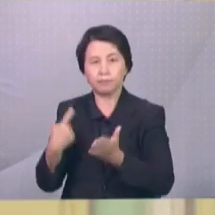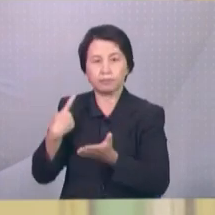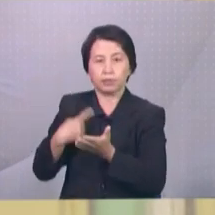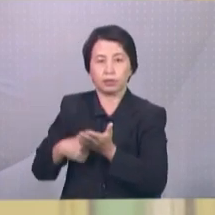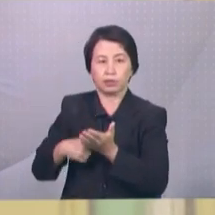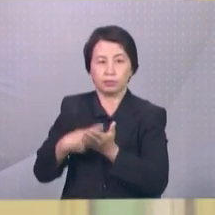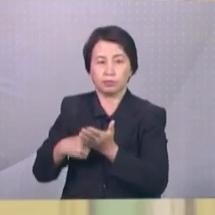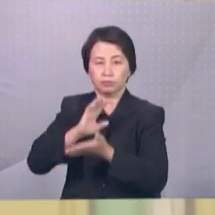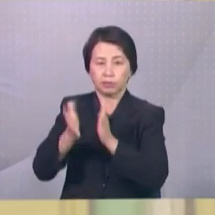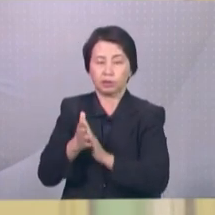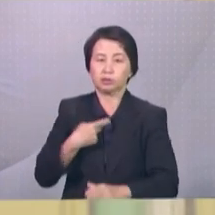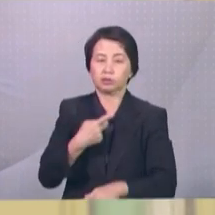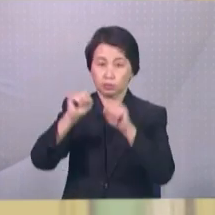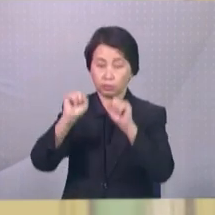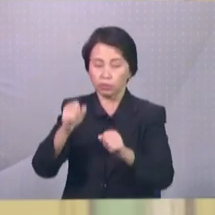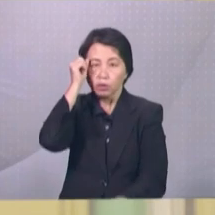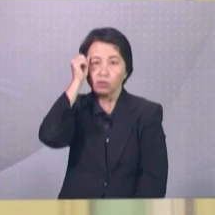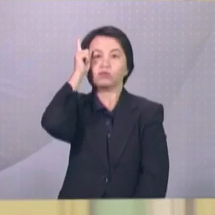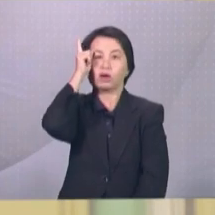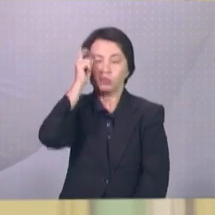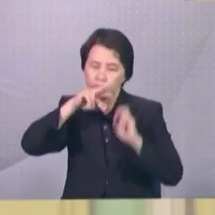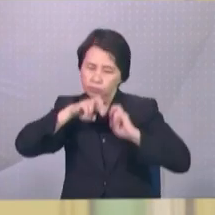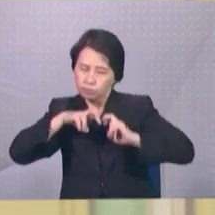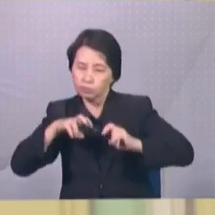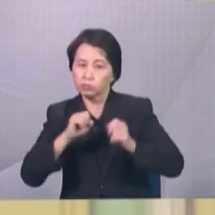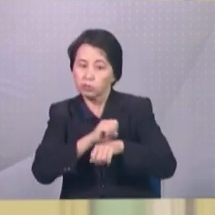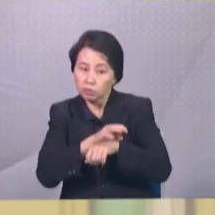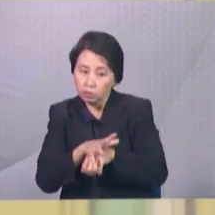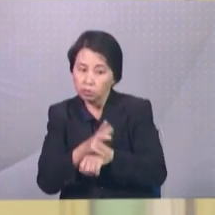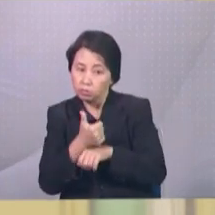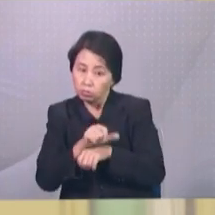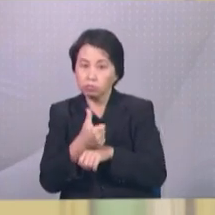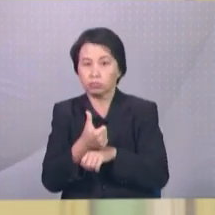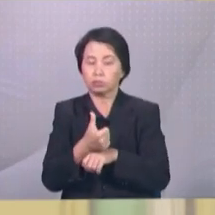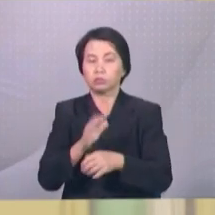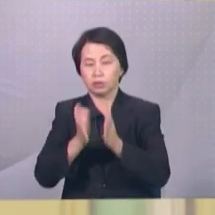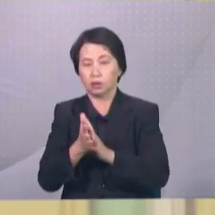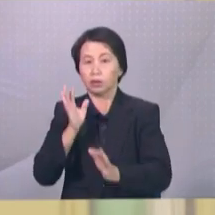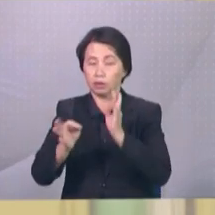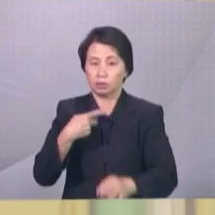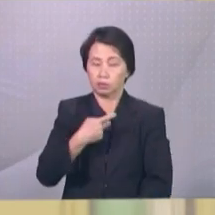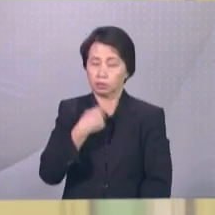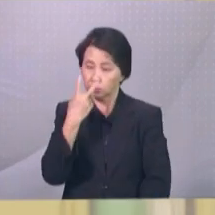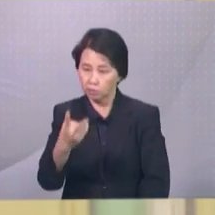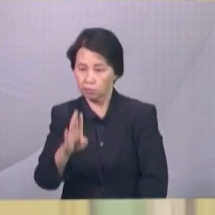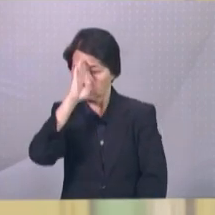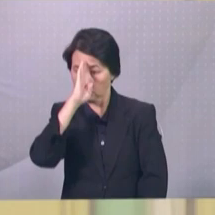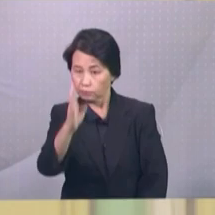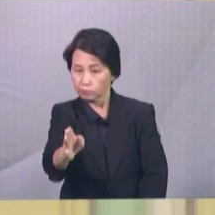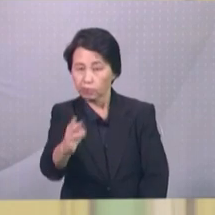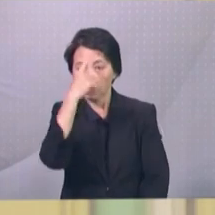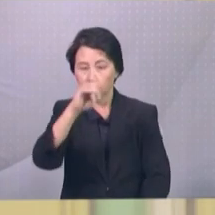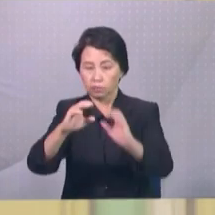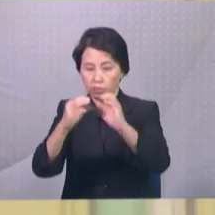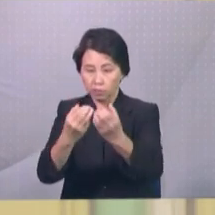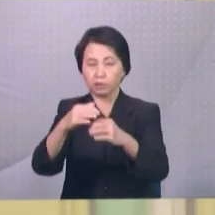diperincikan supaya kita dapat memahami, menganalisa kesannya. Jadi antara, jika kita lihat, ya, fokus kita adalah kepada